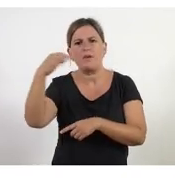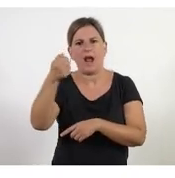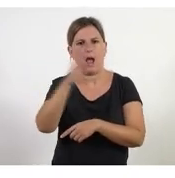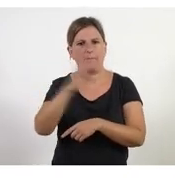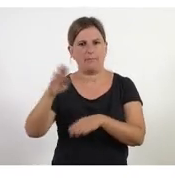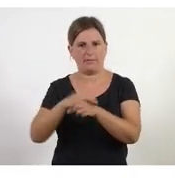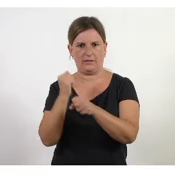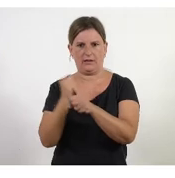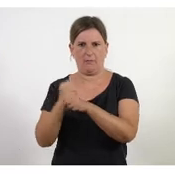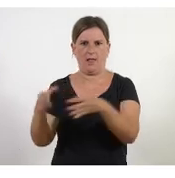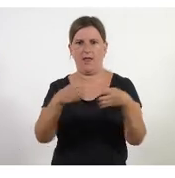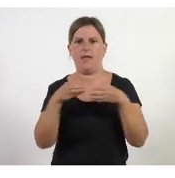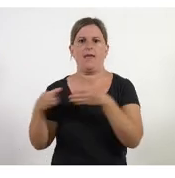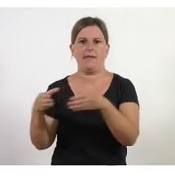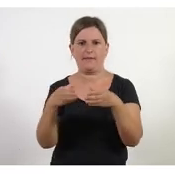treballar en equip.